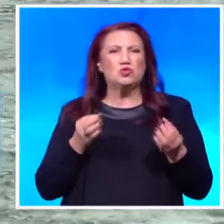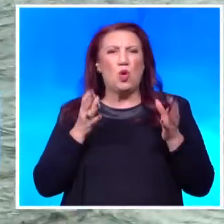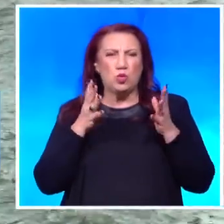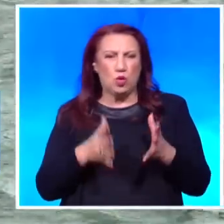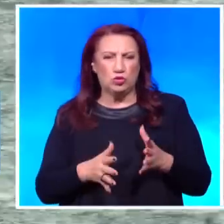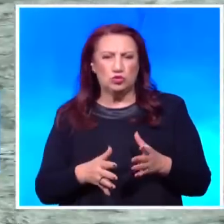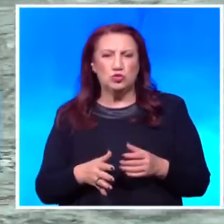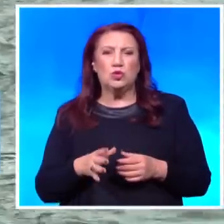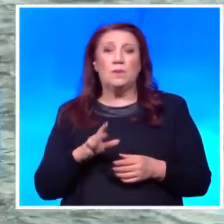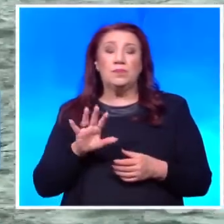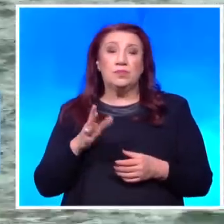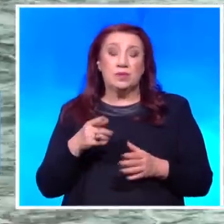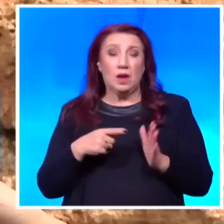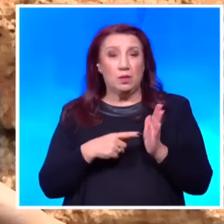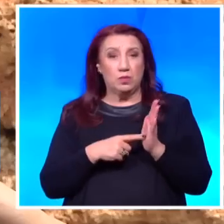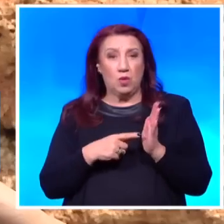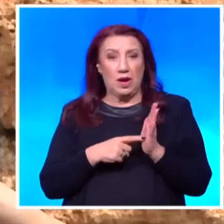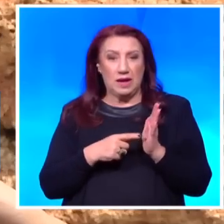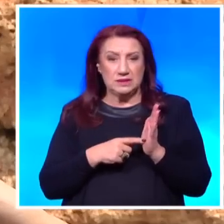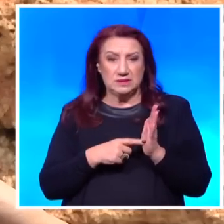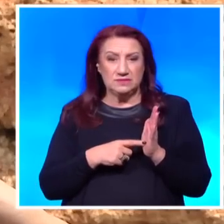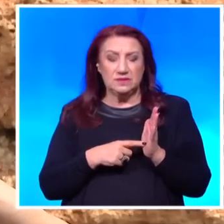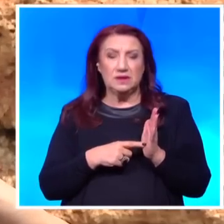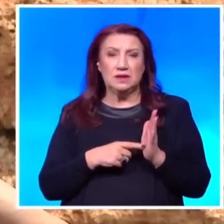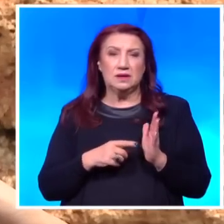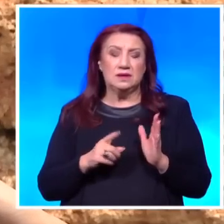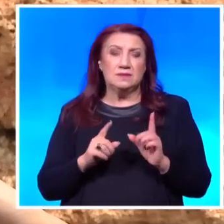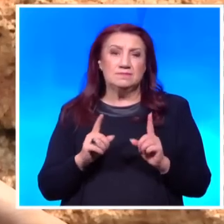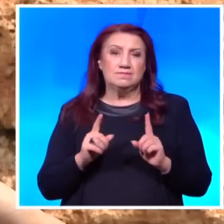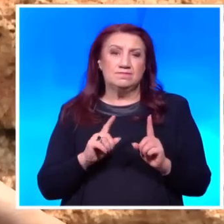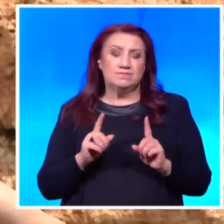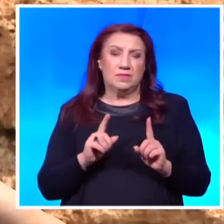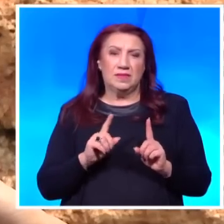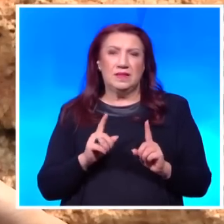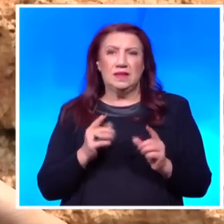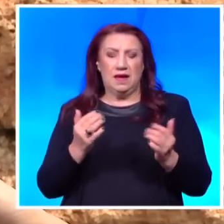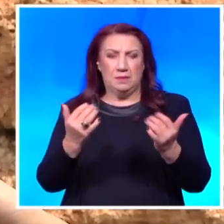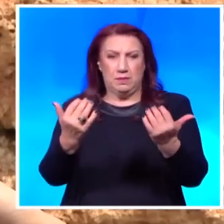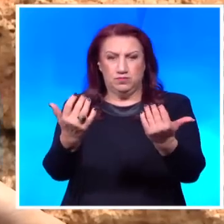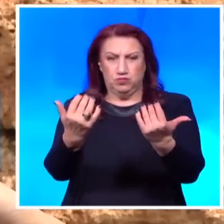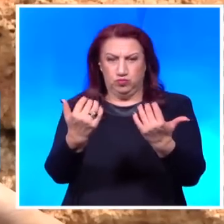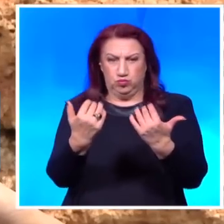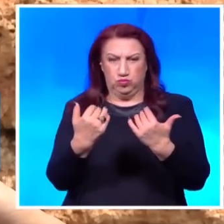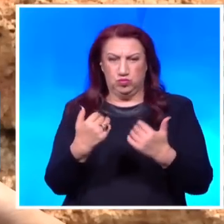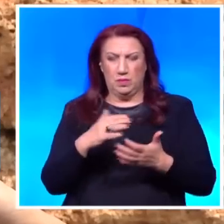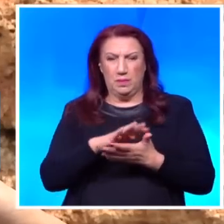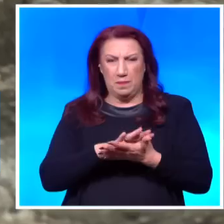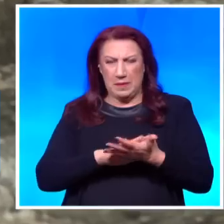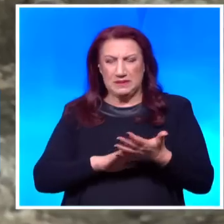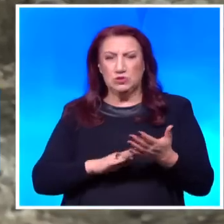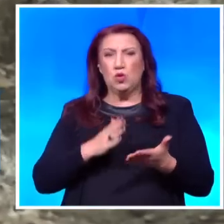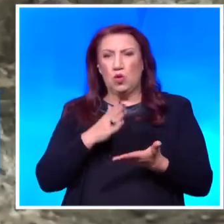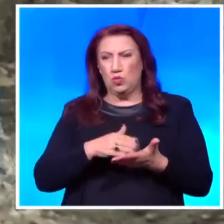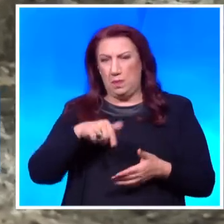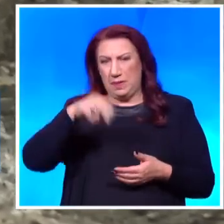на евентуално замърсяване, което модела не допуска, че ще стигне българска акватория поне до 27 юни.